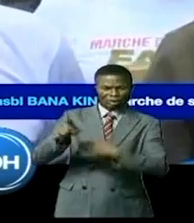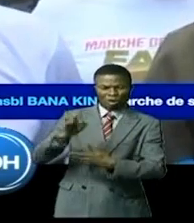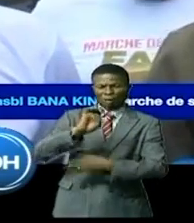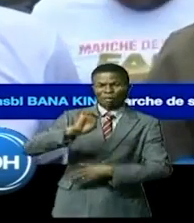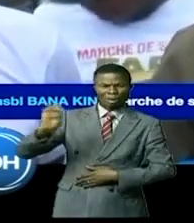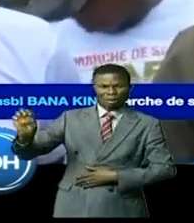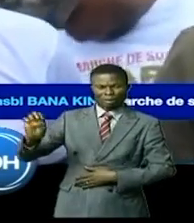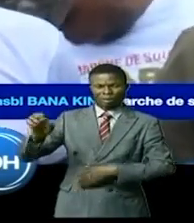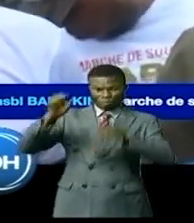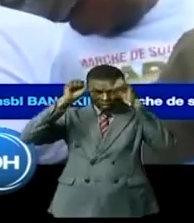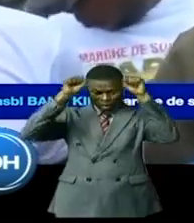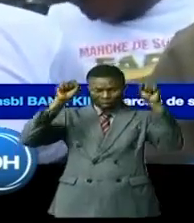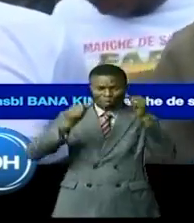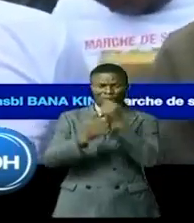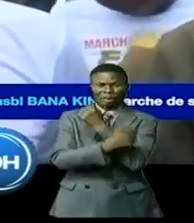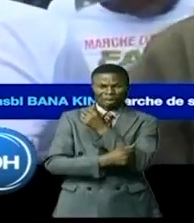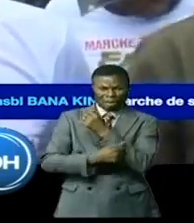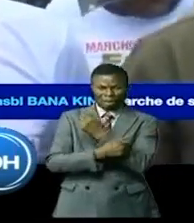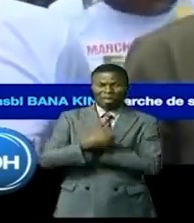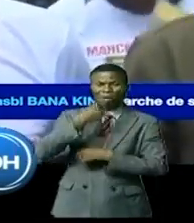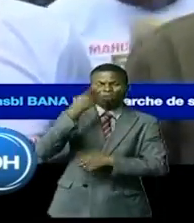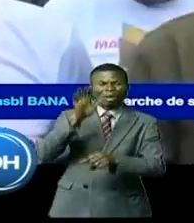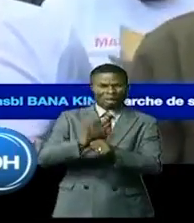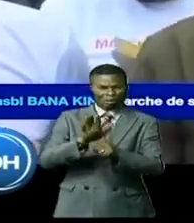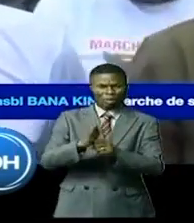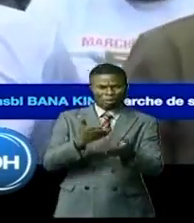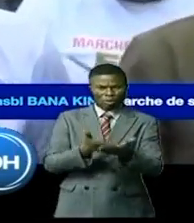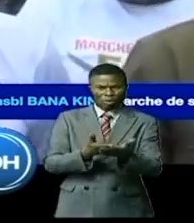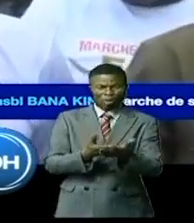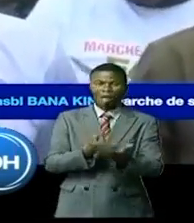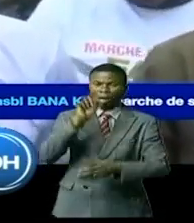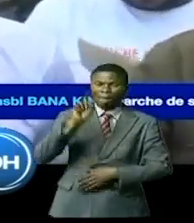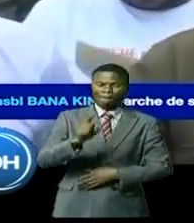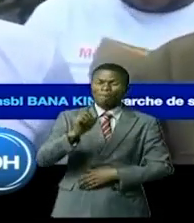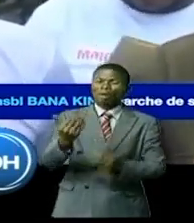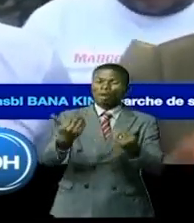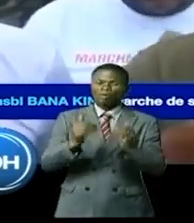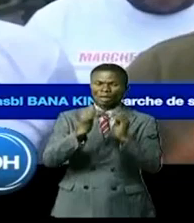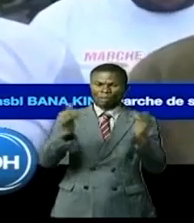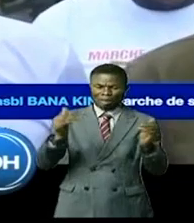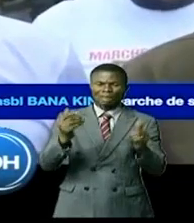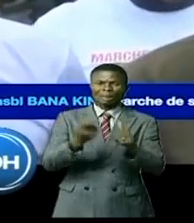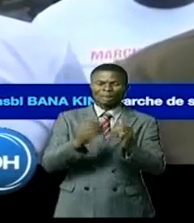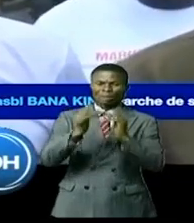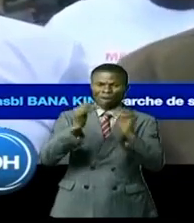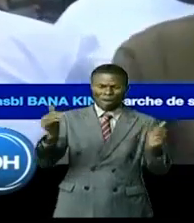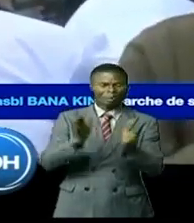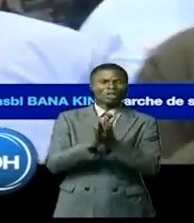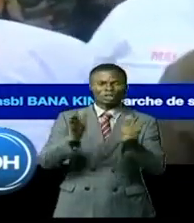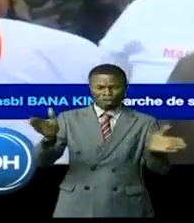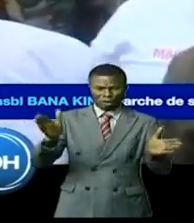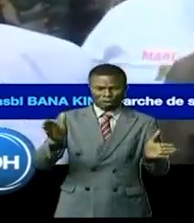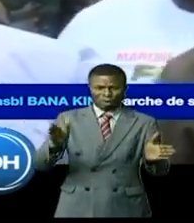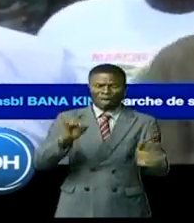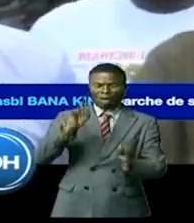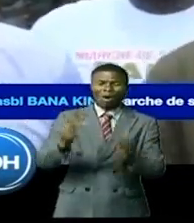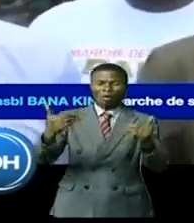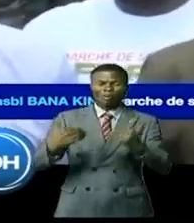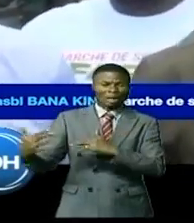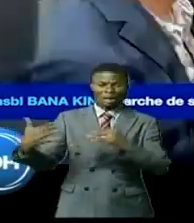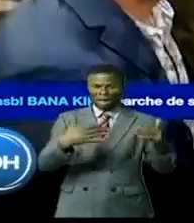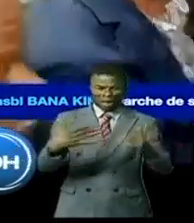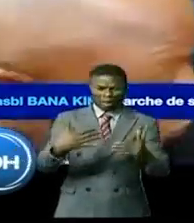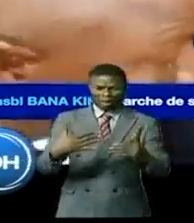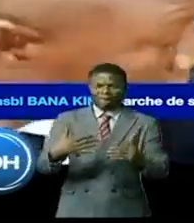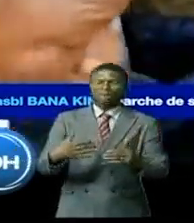Le président l'a si bien dit, si on veut la paix, c'est la paix totale. Si on veut la guerre, c'est la guerre